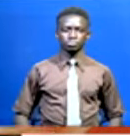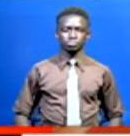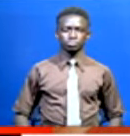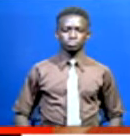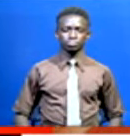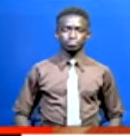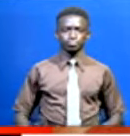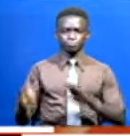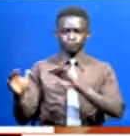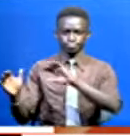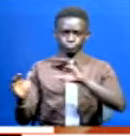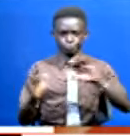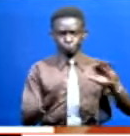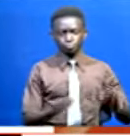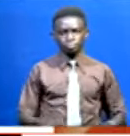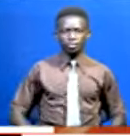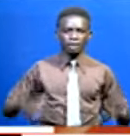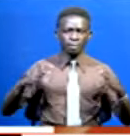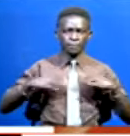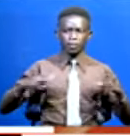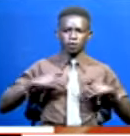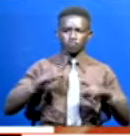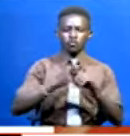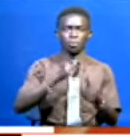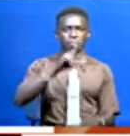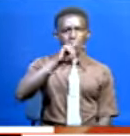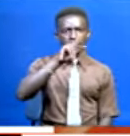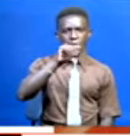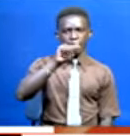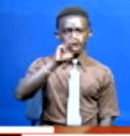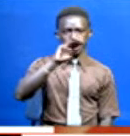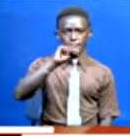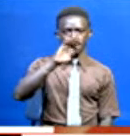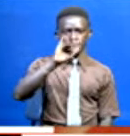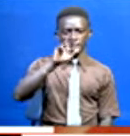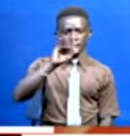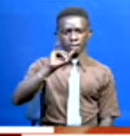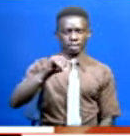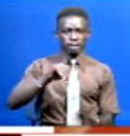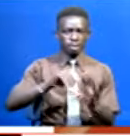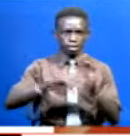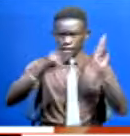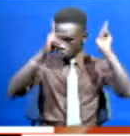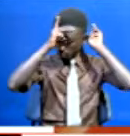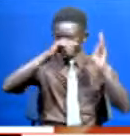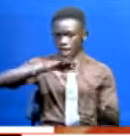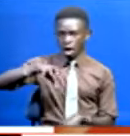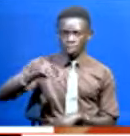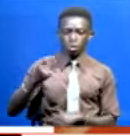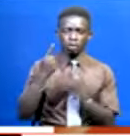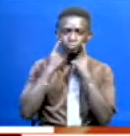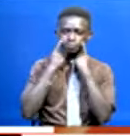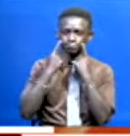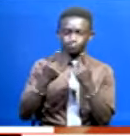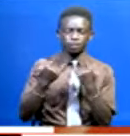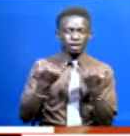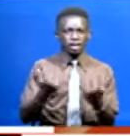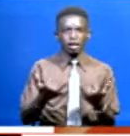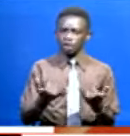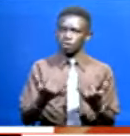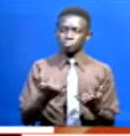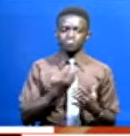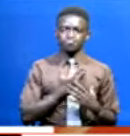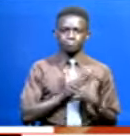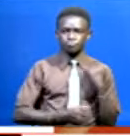And elsewhere, residents of Kambiri in Shinyalu, Kakamega County, have been left dumbfounded after a tree that allegedly